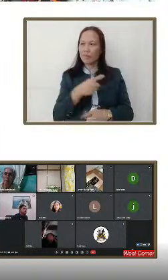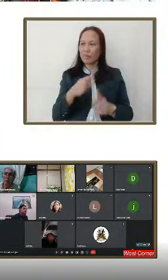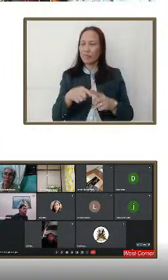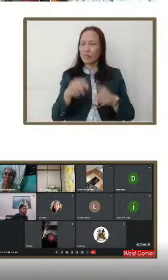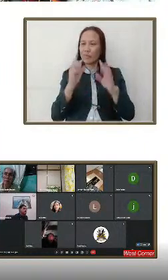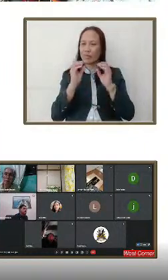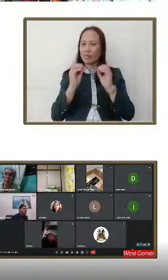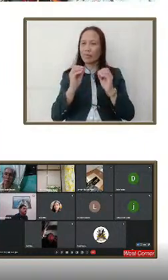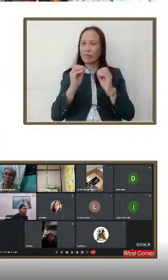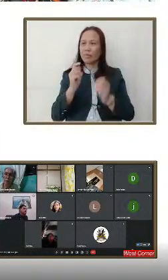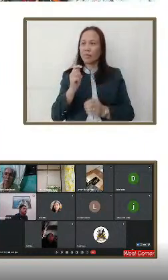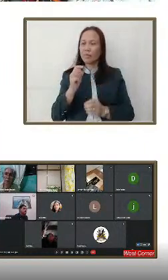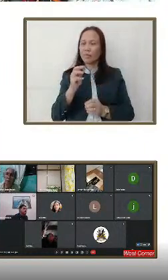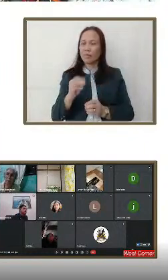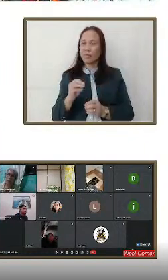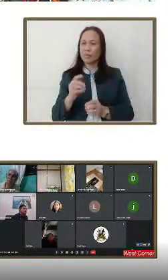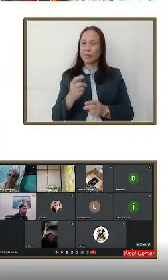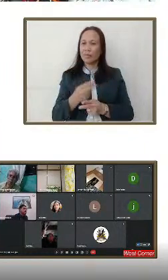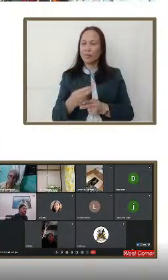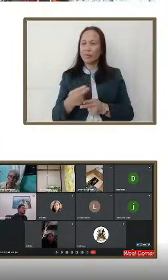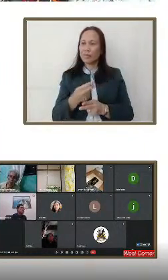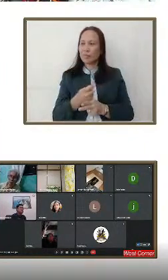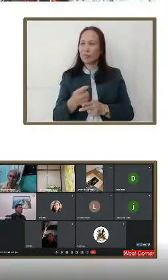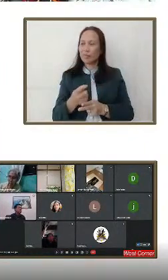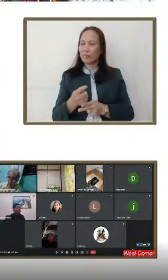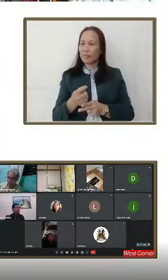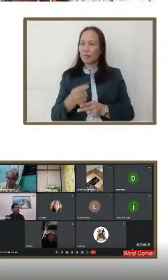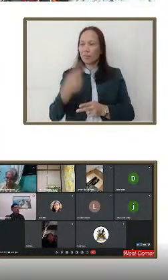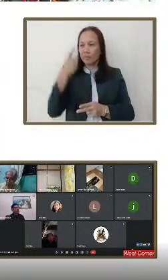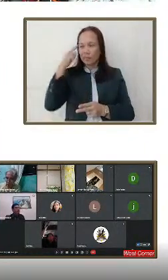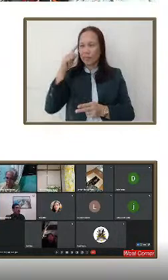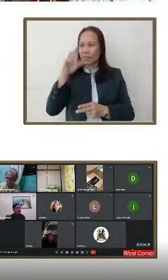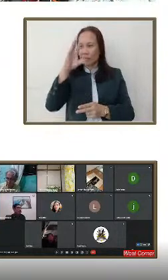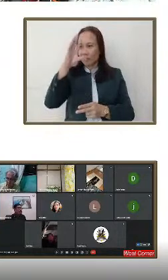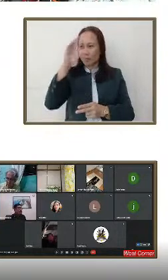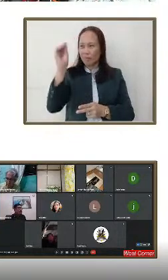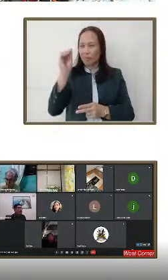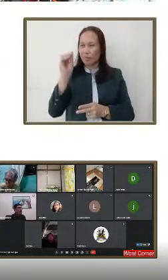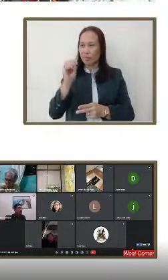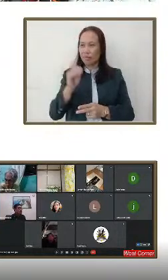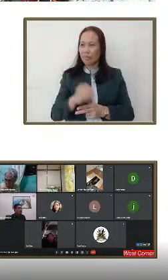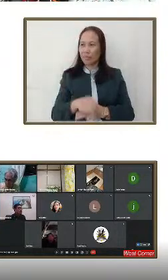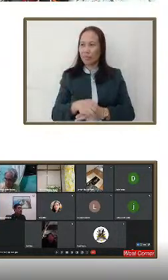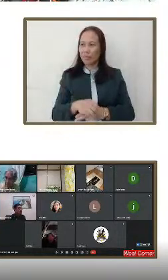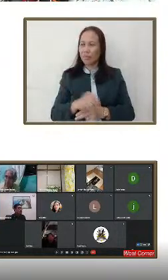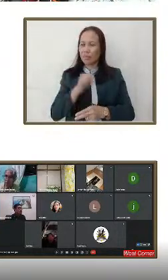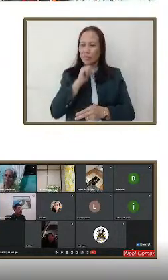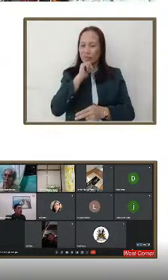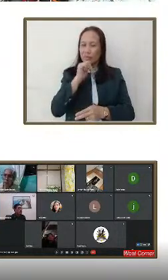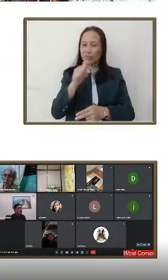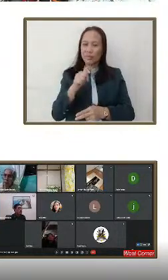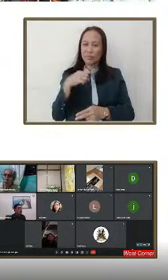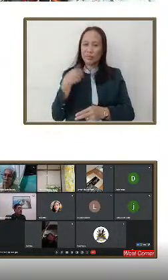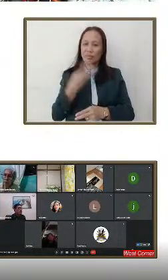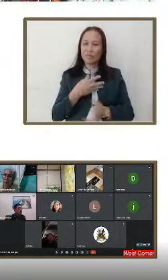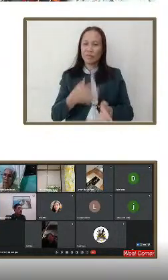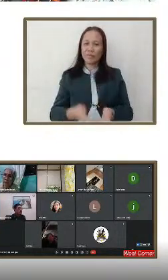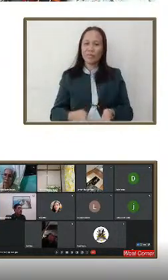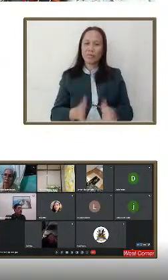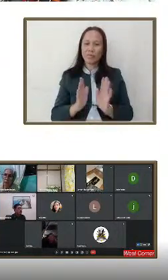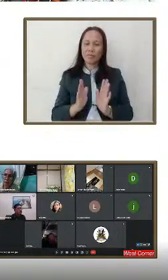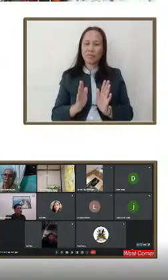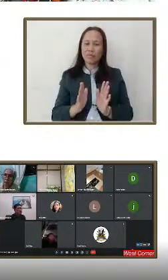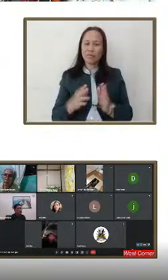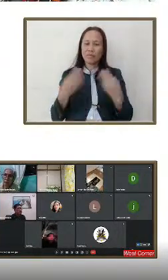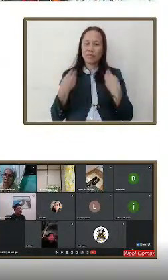natin sa mga bataan na ito, kailangan tayo. Kaya wag ho natin papahintulutan na ang